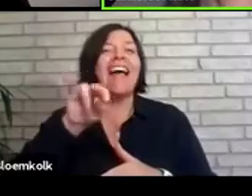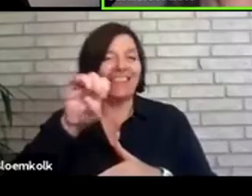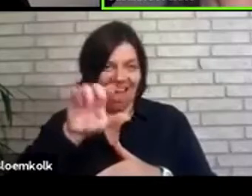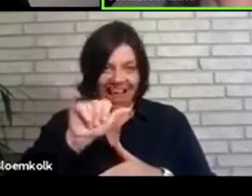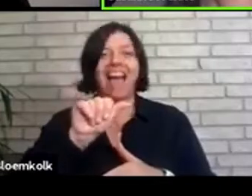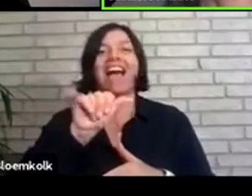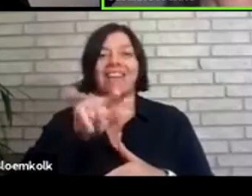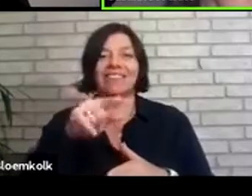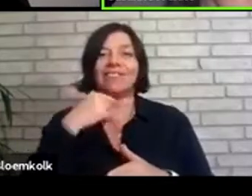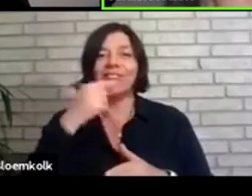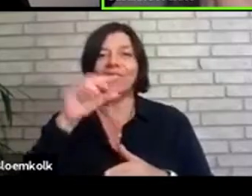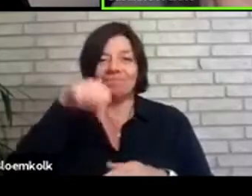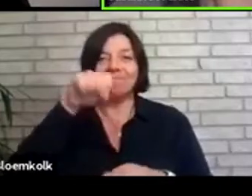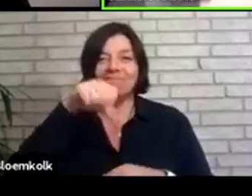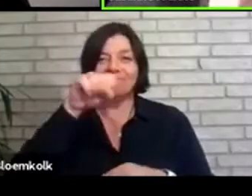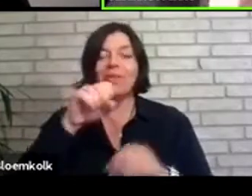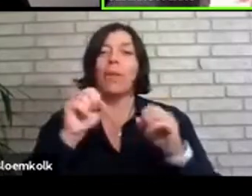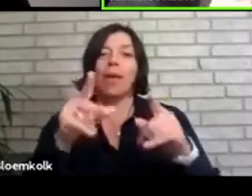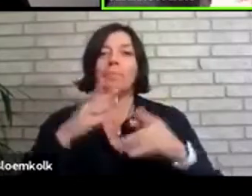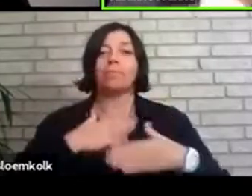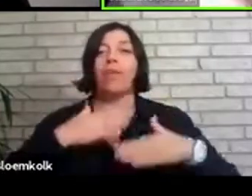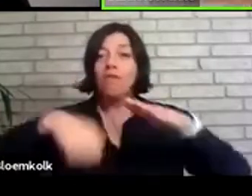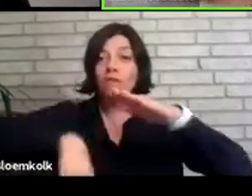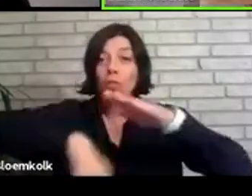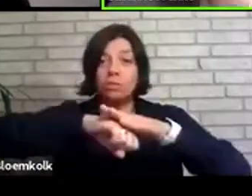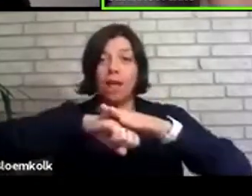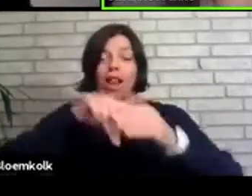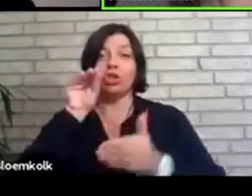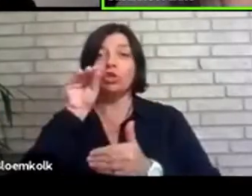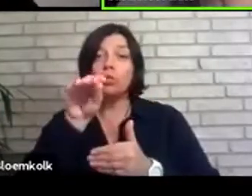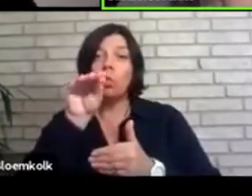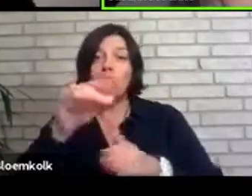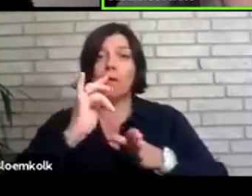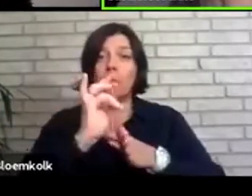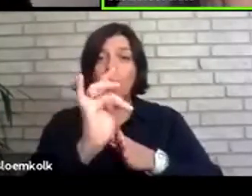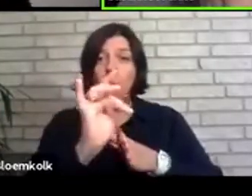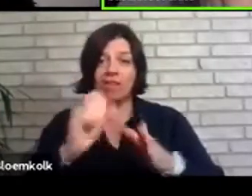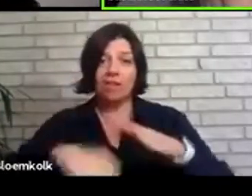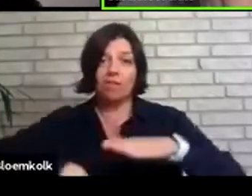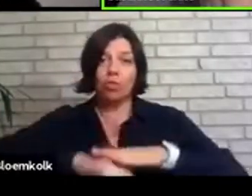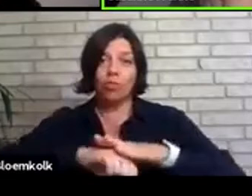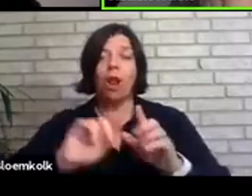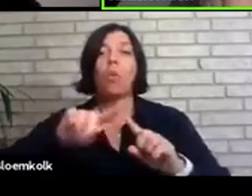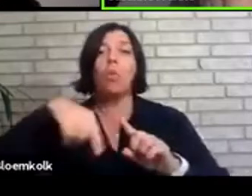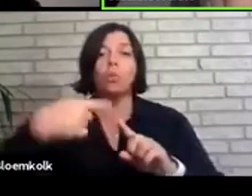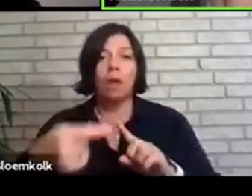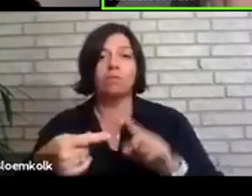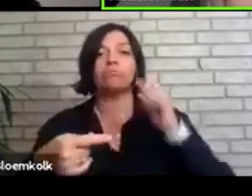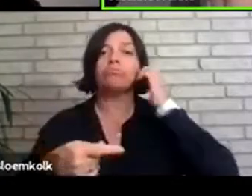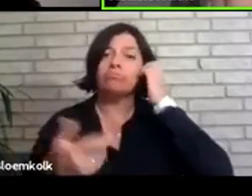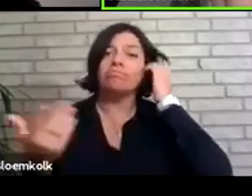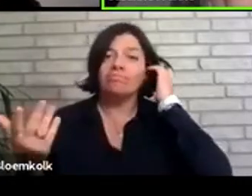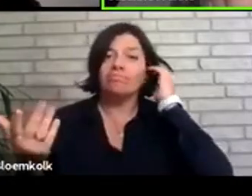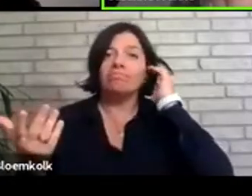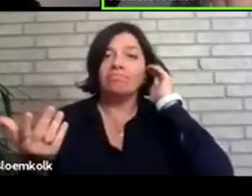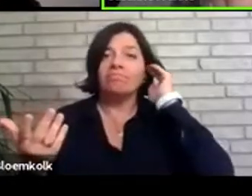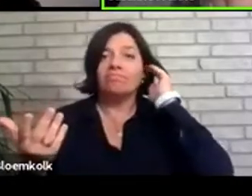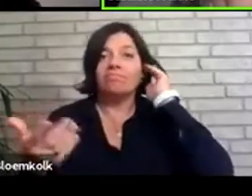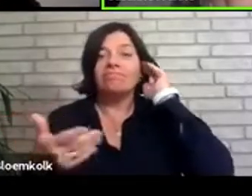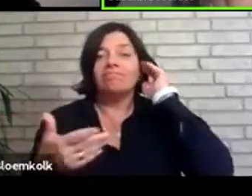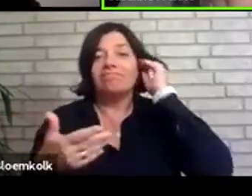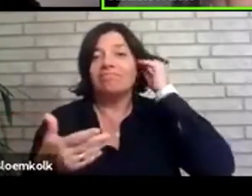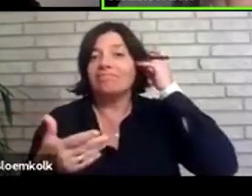Zeitachse. Unser Fußball, Zukunft Profifußball und dann die Taskforce auf der